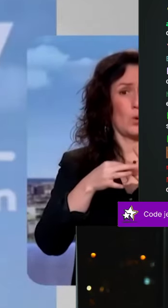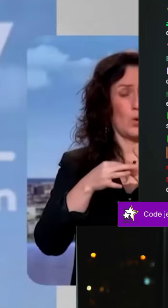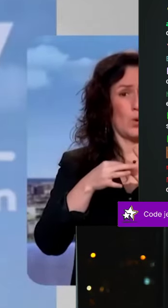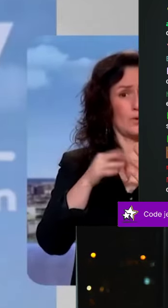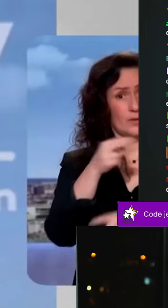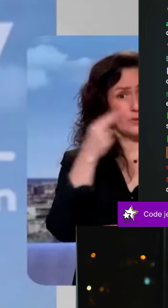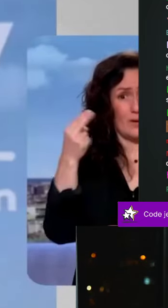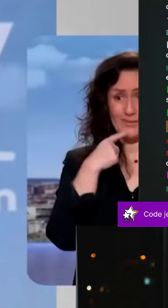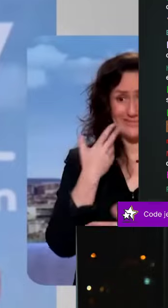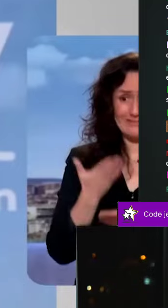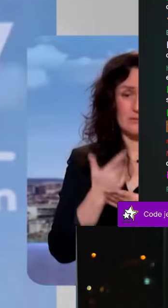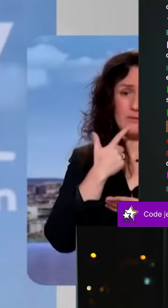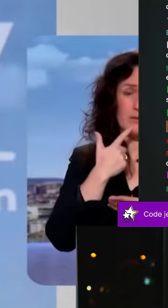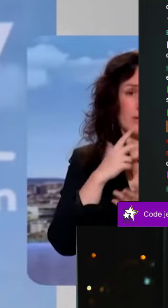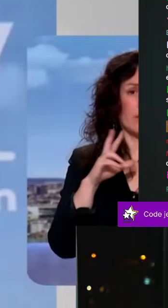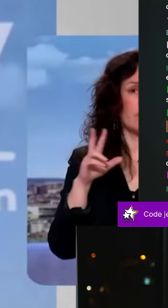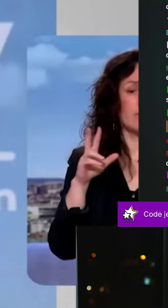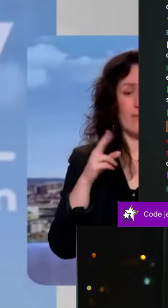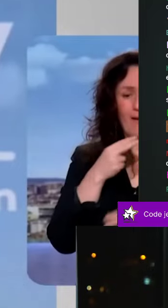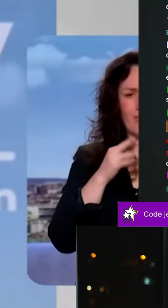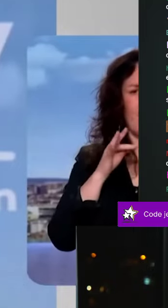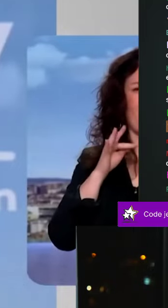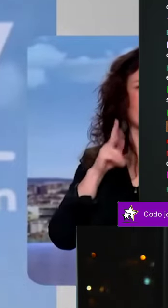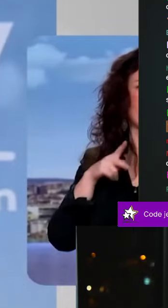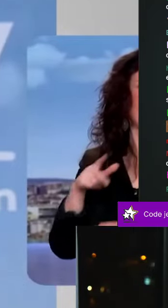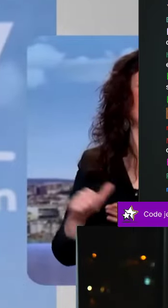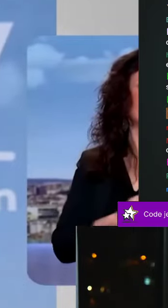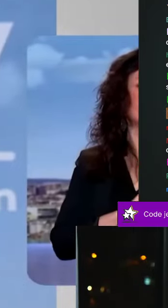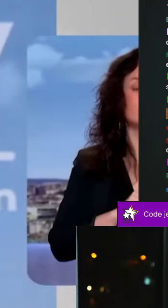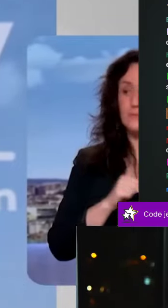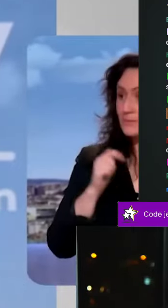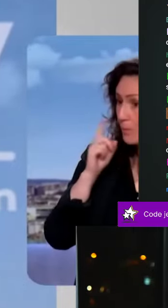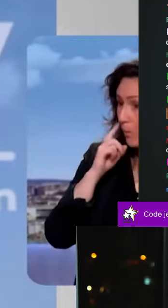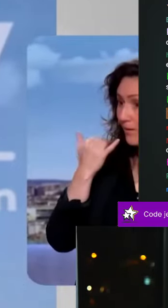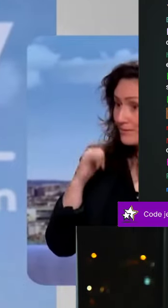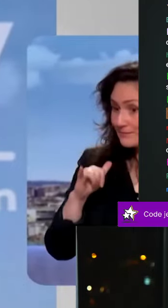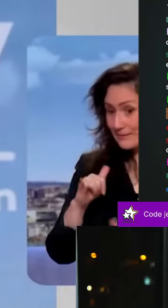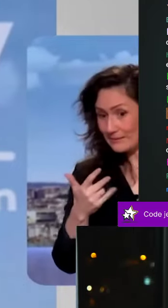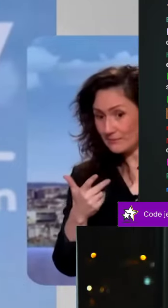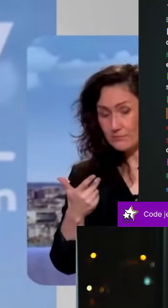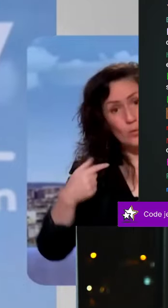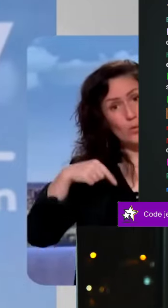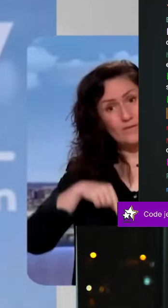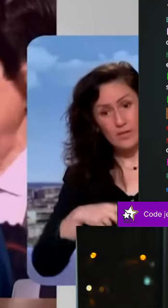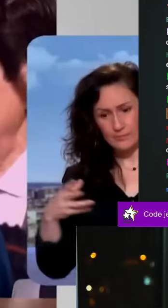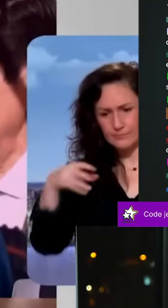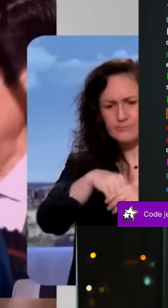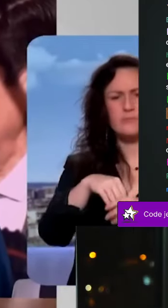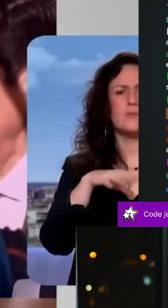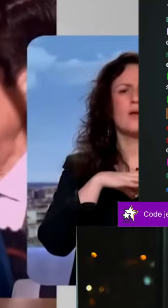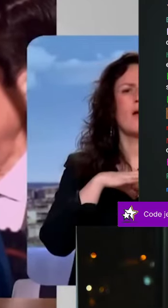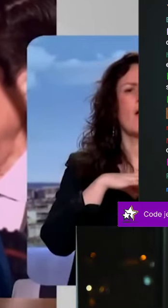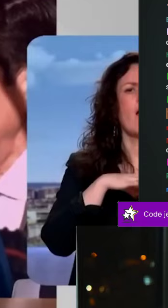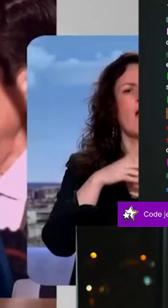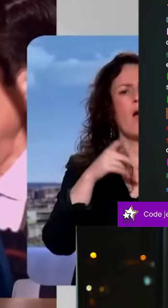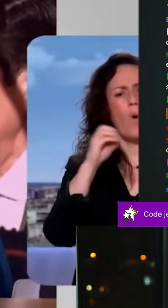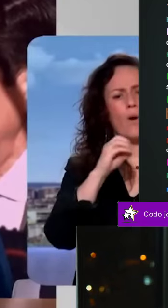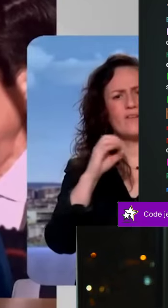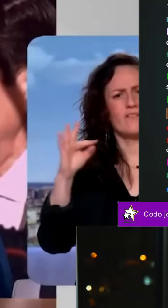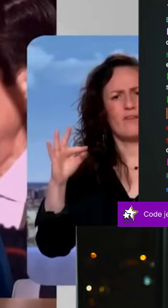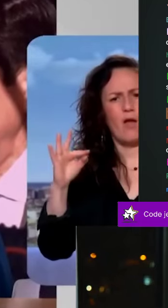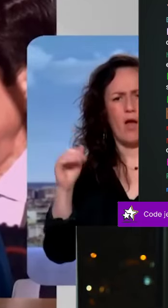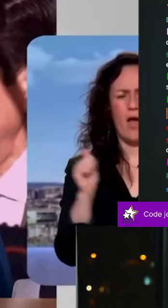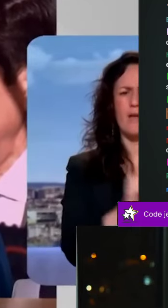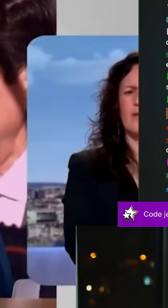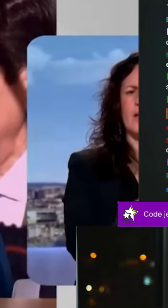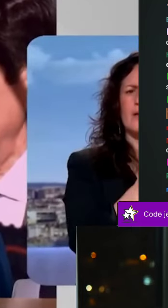populaire puisque si à la fin vous vous retrouvez dans un gouvernement dans lequel vous avez Olivier fort et Bruno rotaillot je pense que tout le